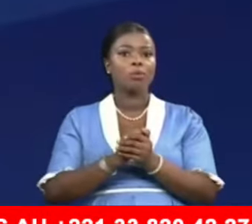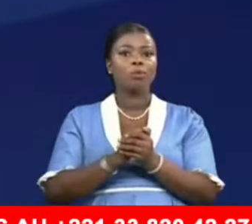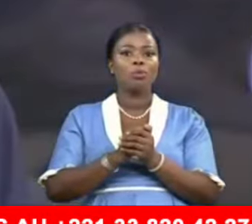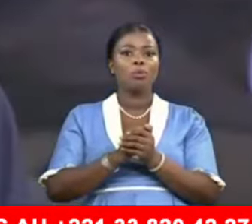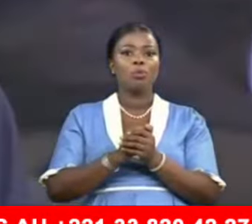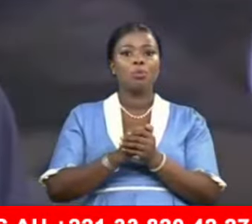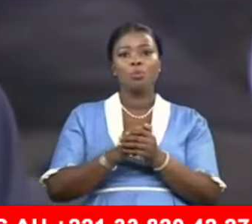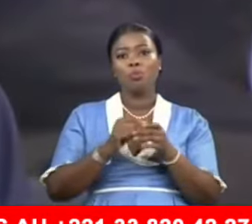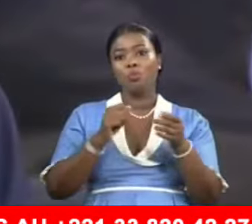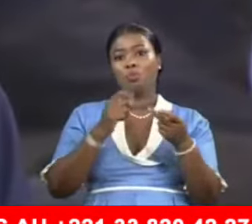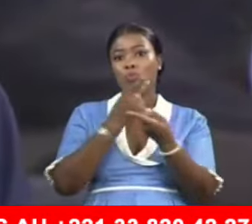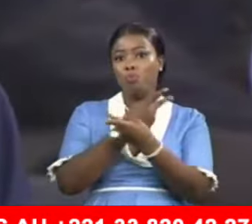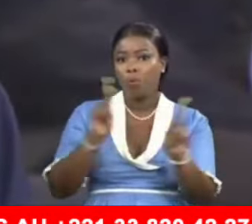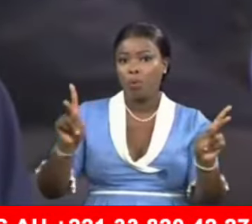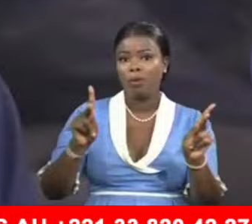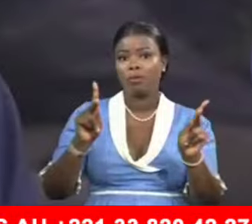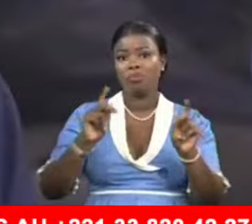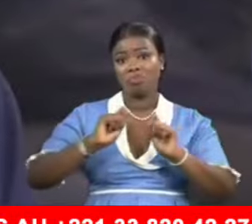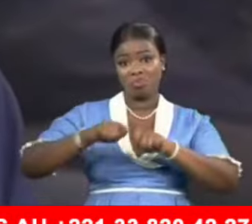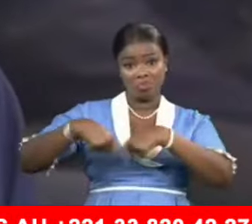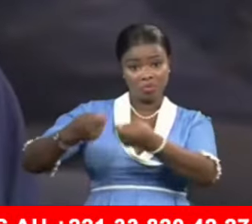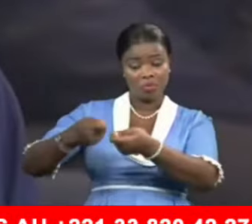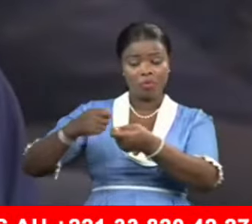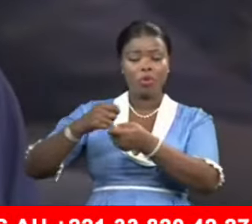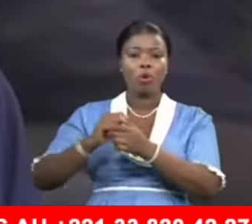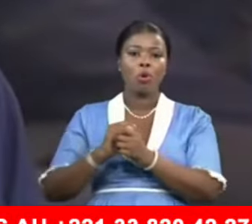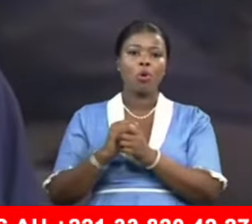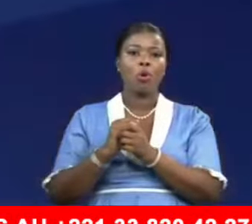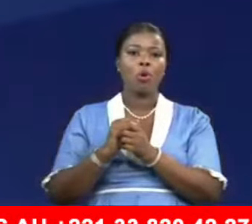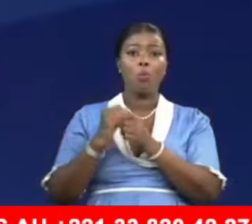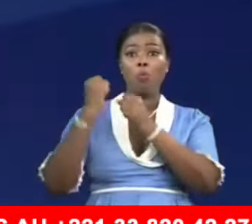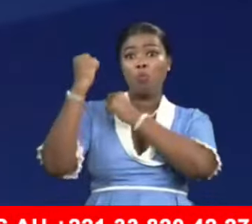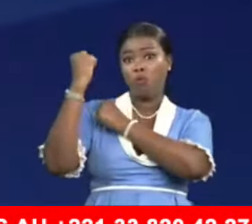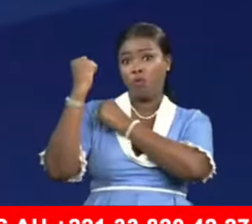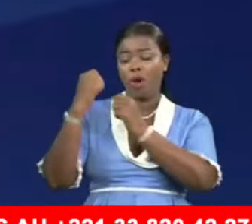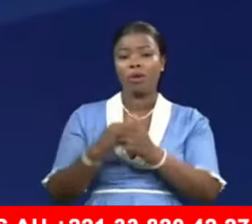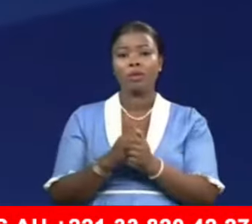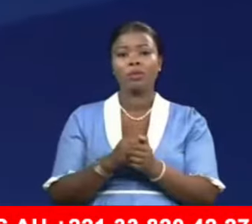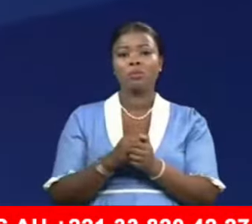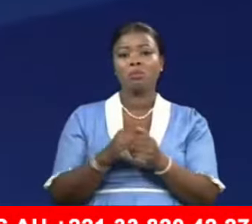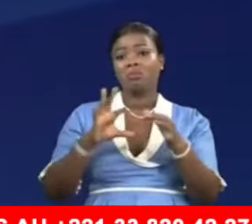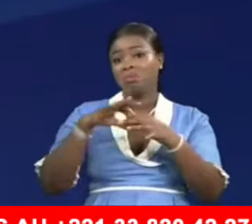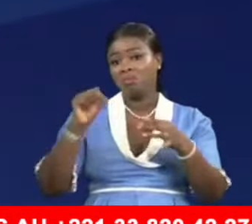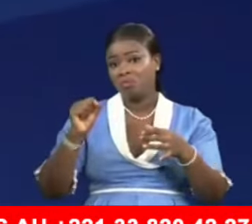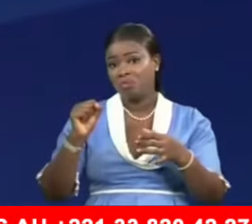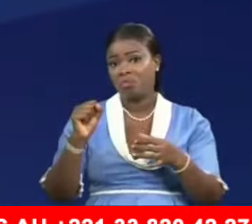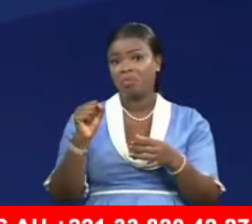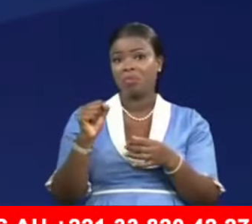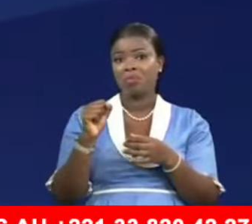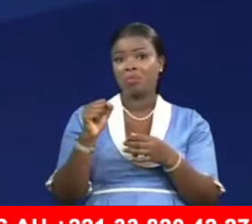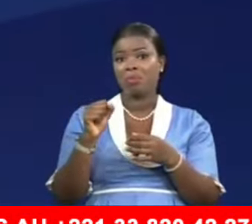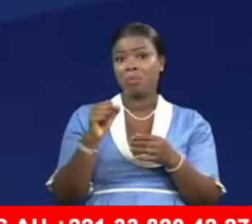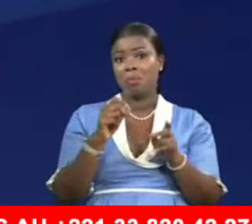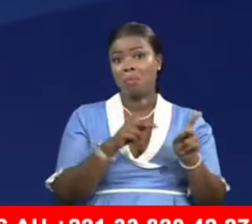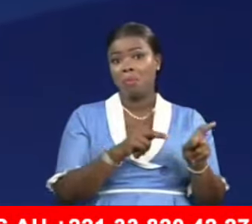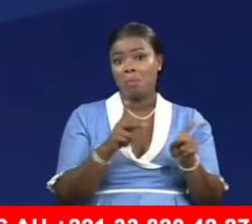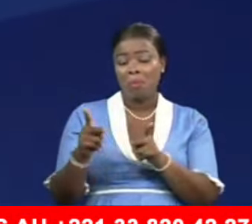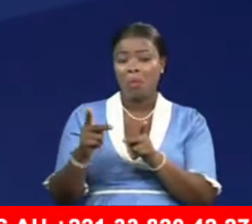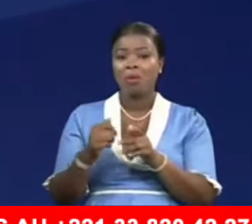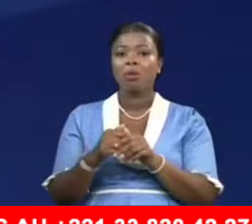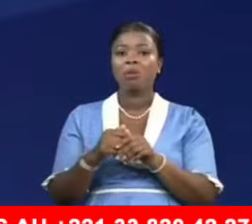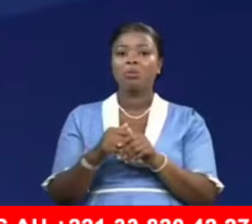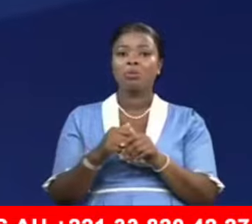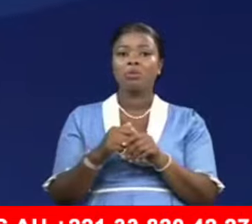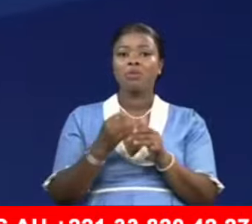votre passation de pouvoir en diligentant des audits parmi lesquels l'audit des finances